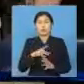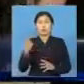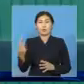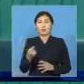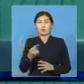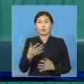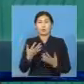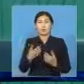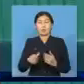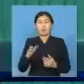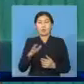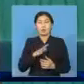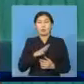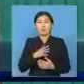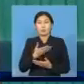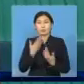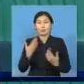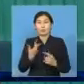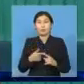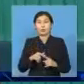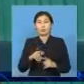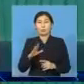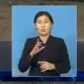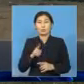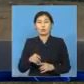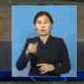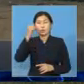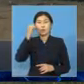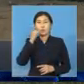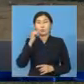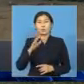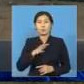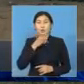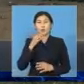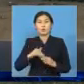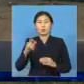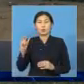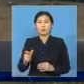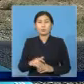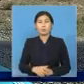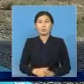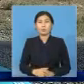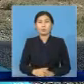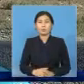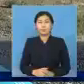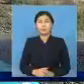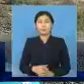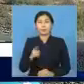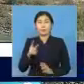шаруашылық қорасы ортайып, ырысы азаймайды. Есесіне алғыс алған армас дейді кәсіпкер Серік аға.